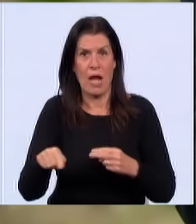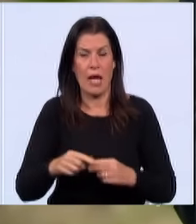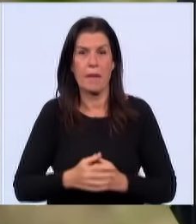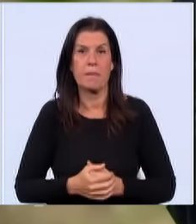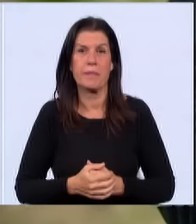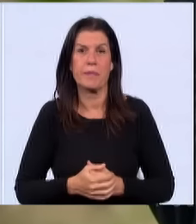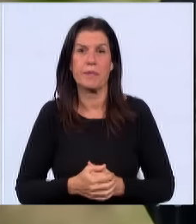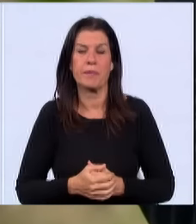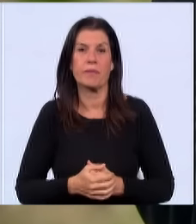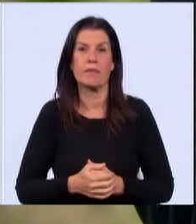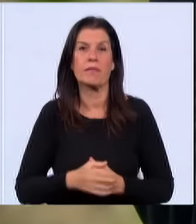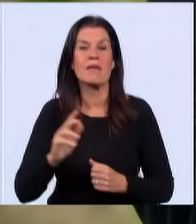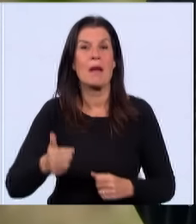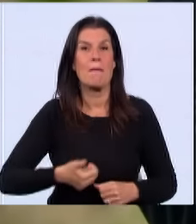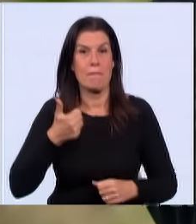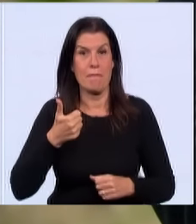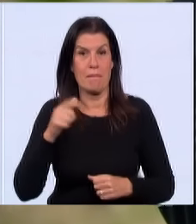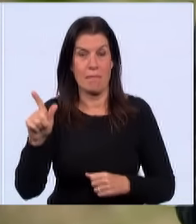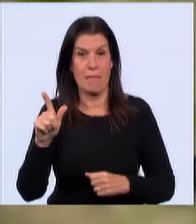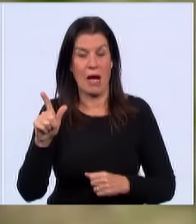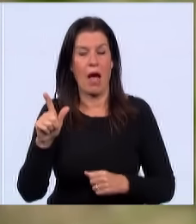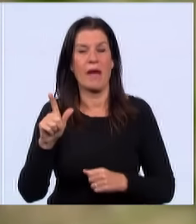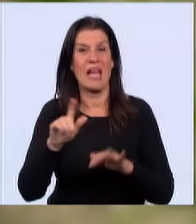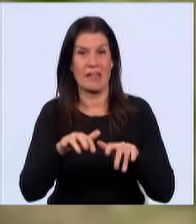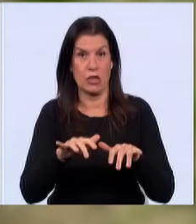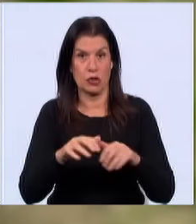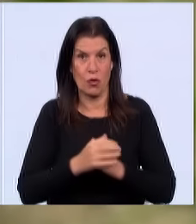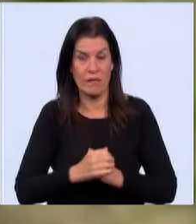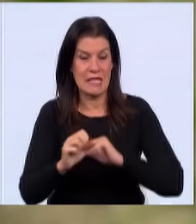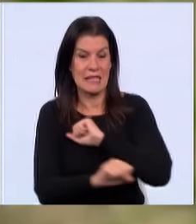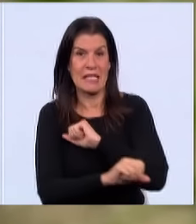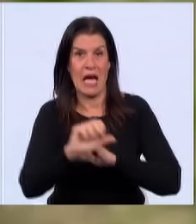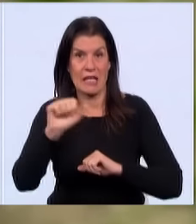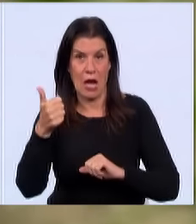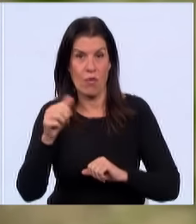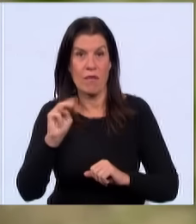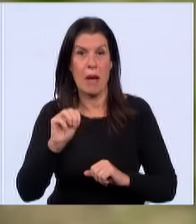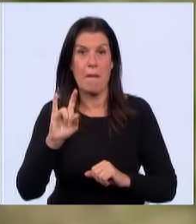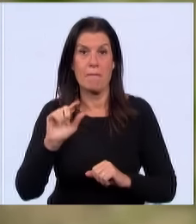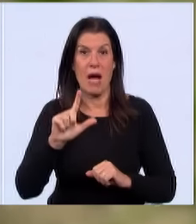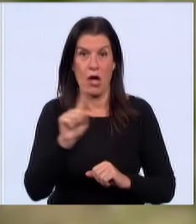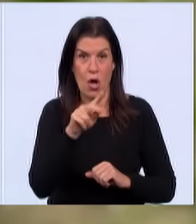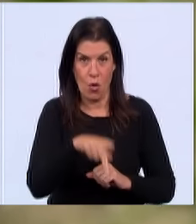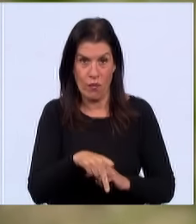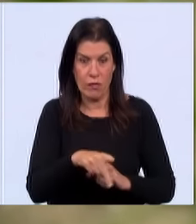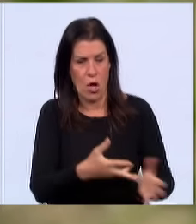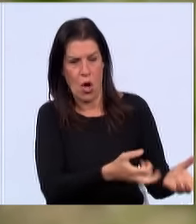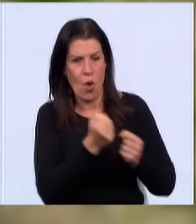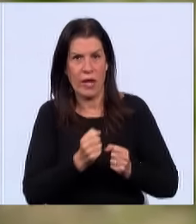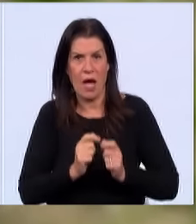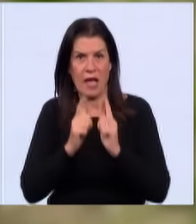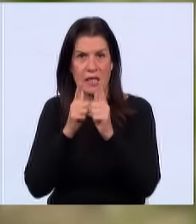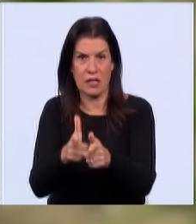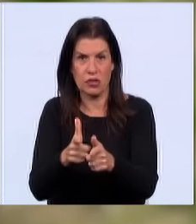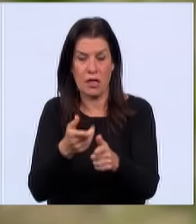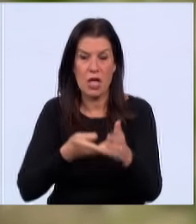מגד התקשוב, סגן אלוף סער מחלוף, לוקח נשק מקצין המבצעים שנמצא בחמל, יוצא החוצה להילחם